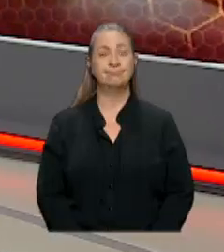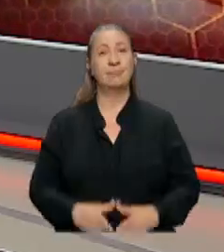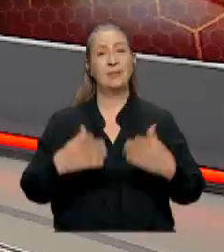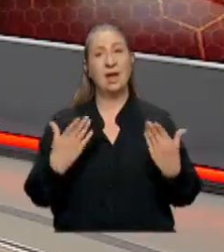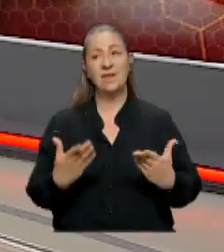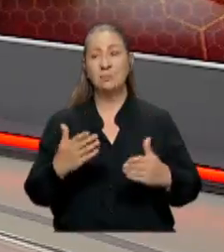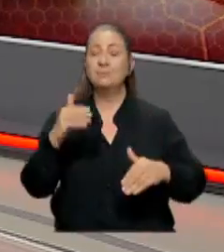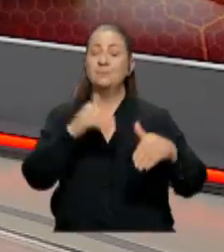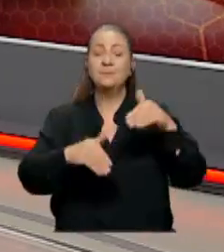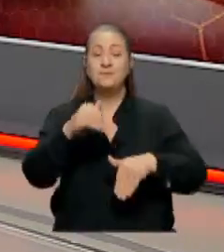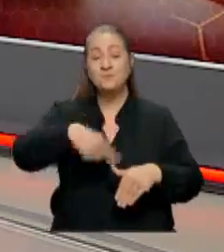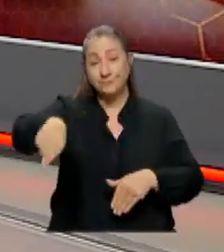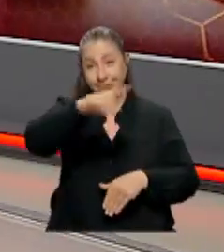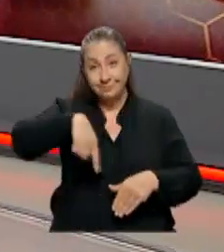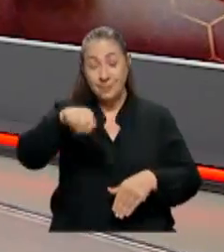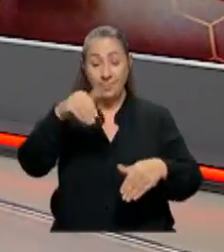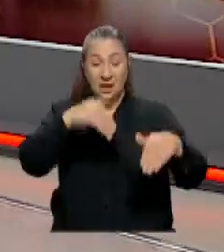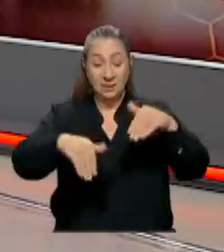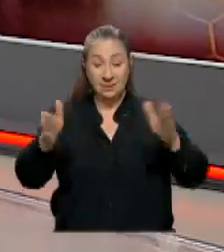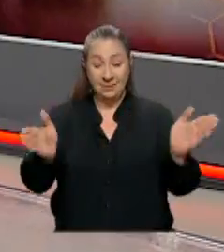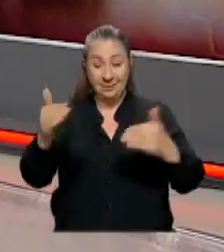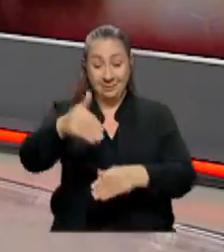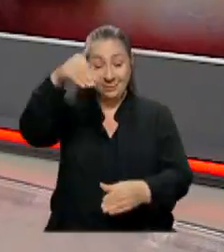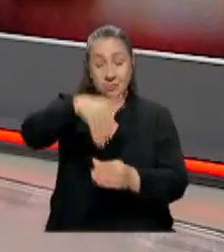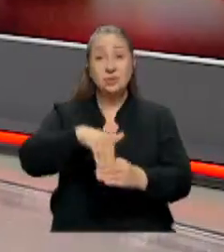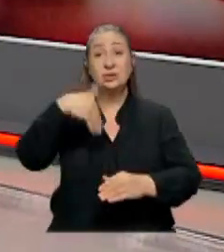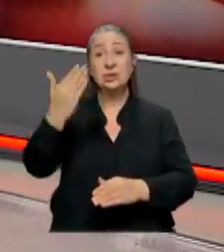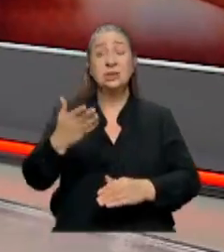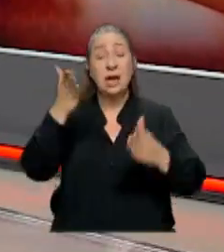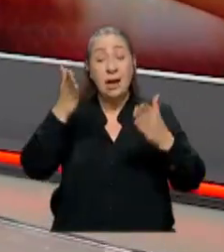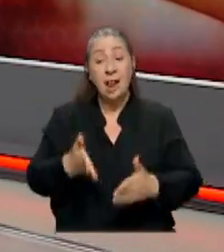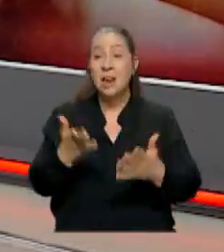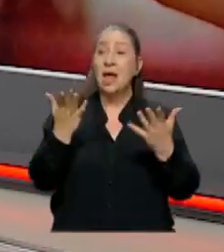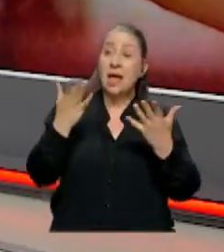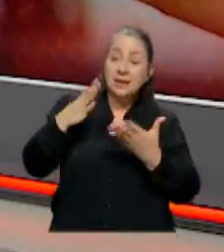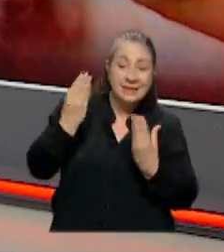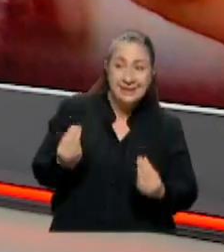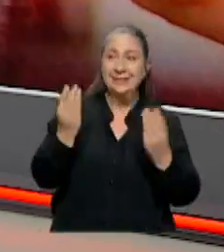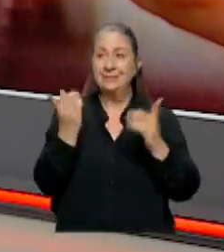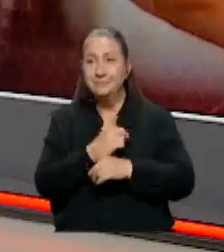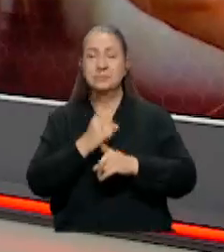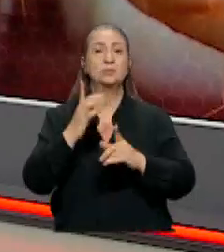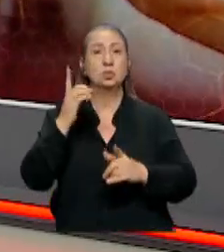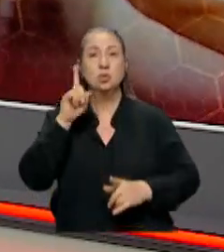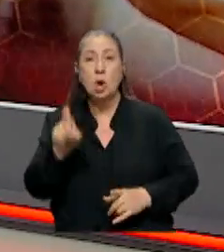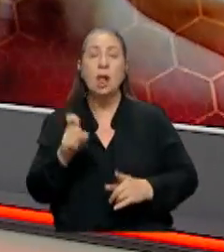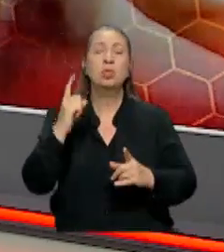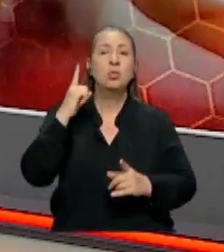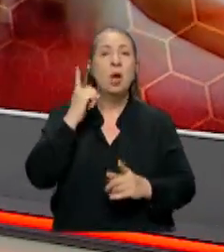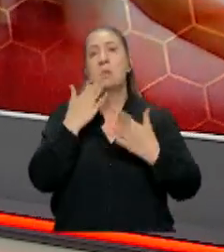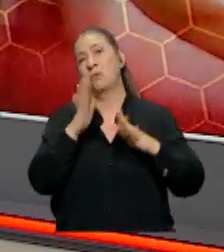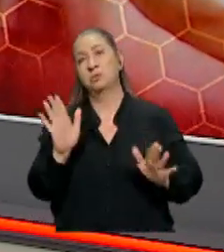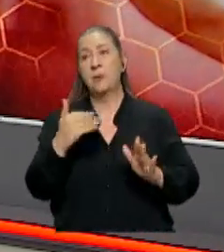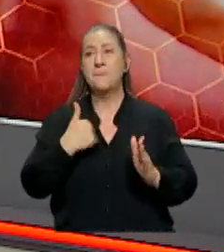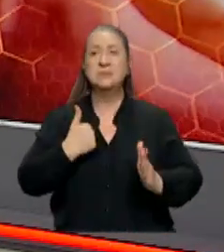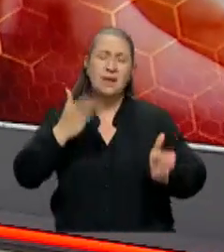Efendim, seçmenin seçim sandık kurulduğu zamanlar dışında halini, hatırını soran, sesini duyan pek yoktur. Biz